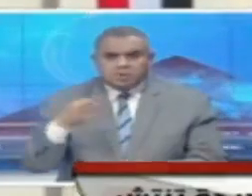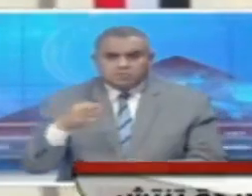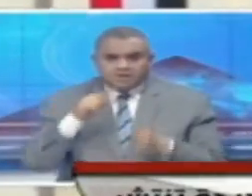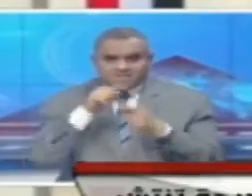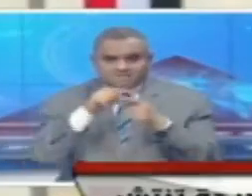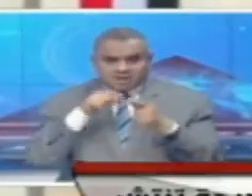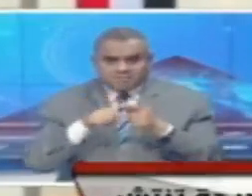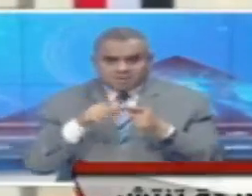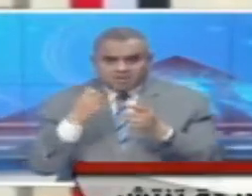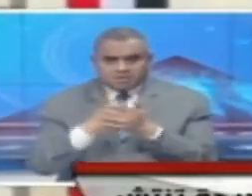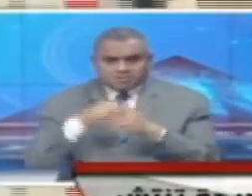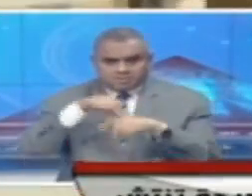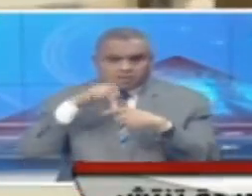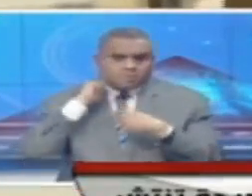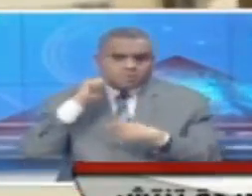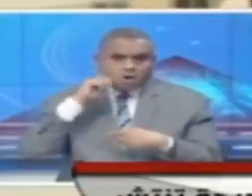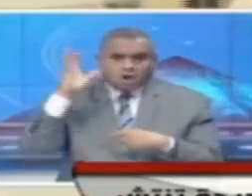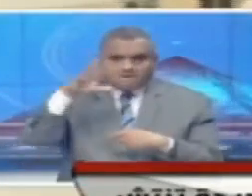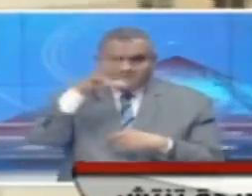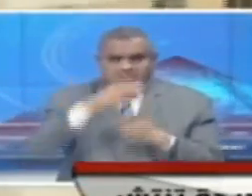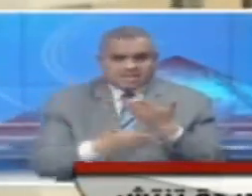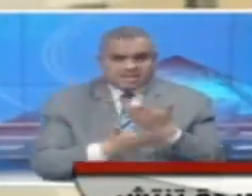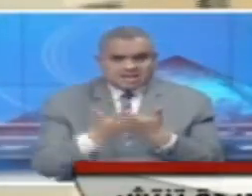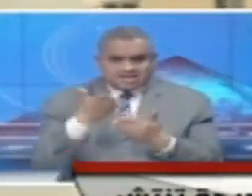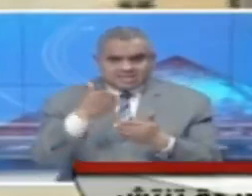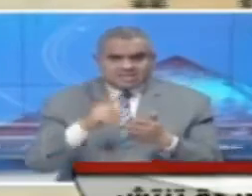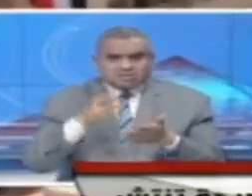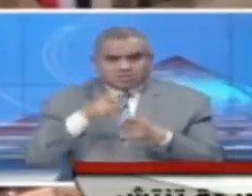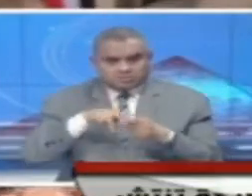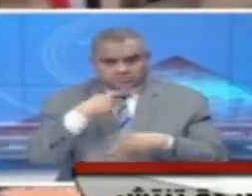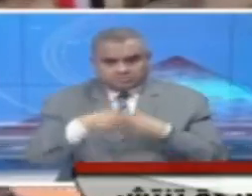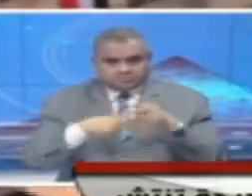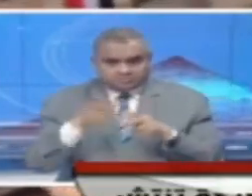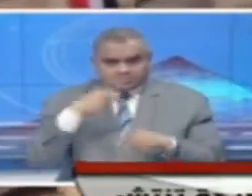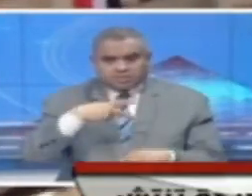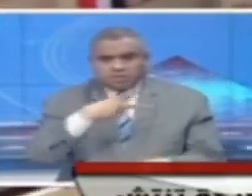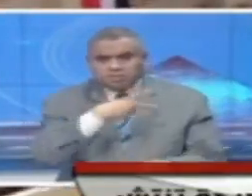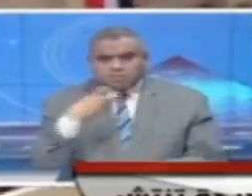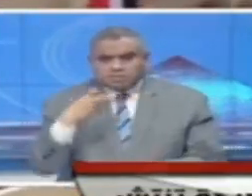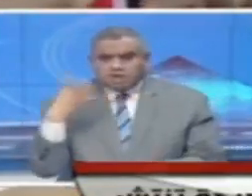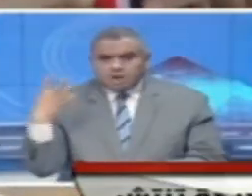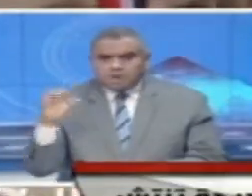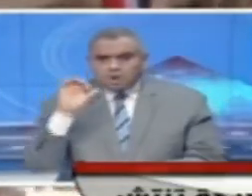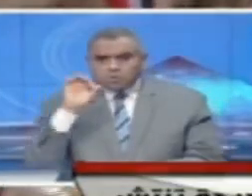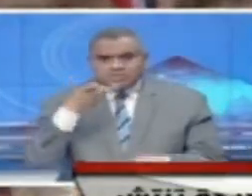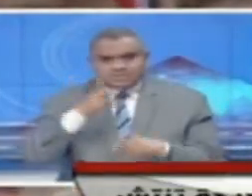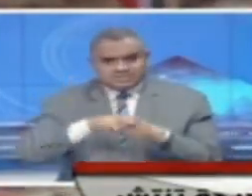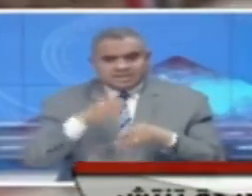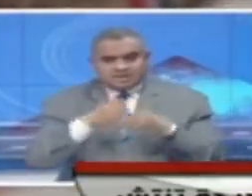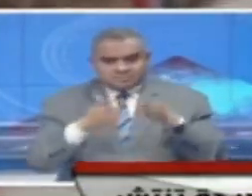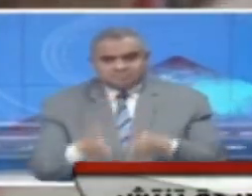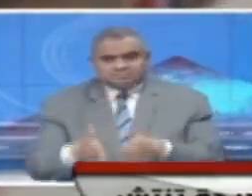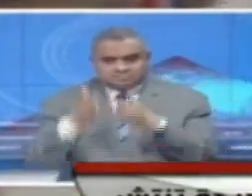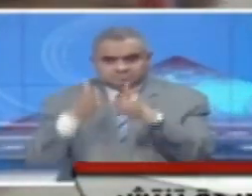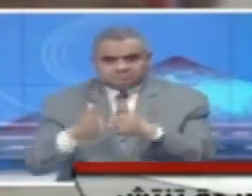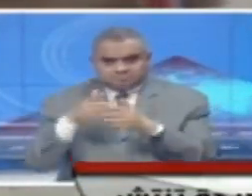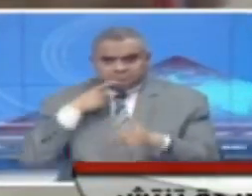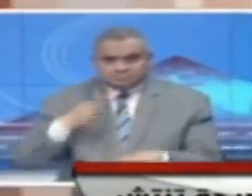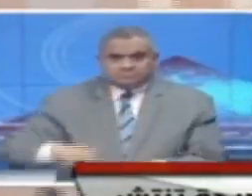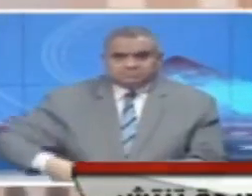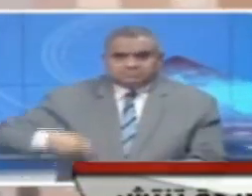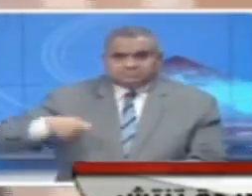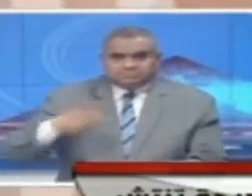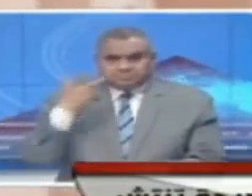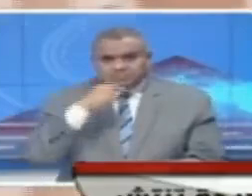38% منها بالمحافظات. ويجري حاليا تنفيذ 194,000 وحدة أخرى بتكلفة تصل